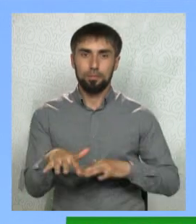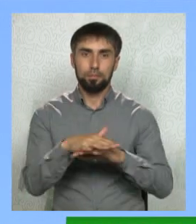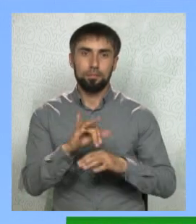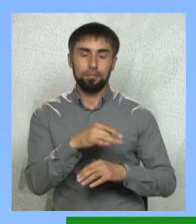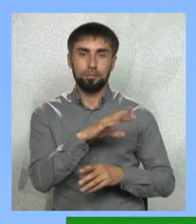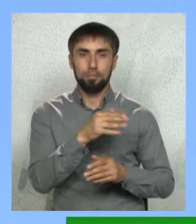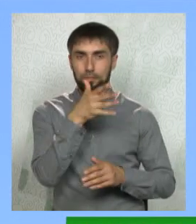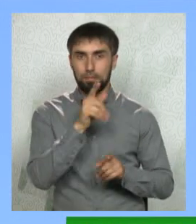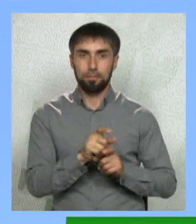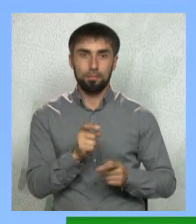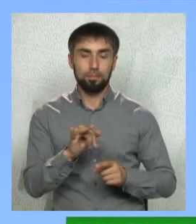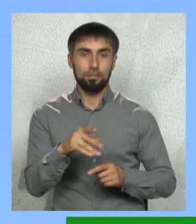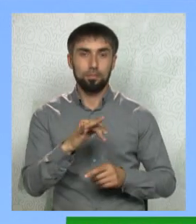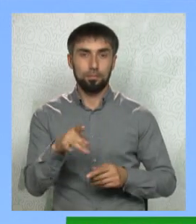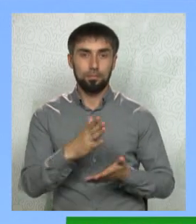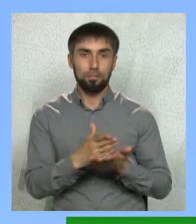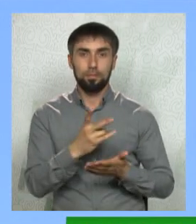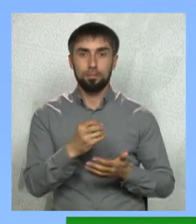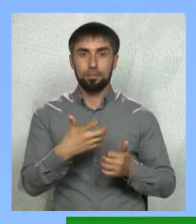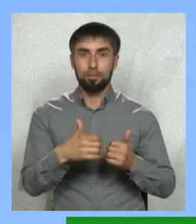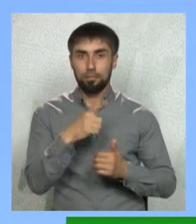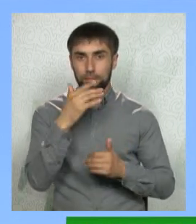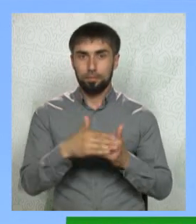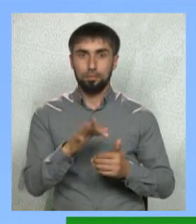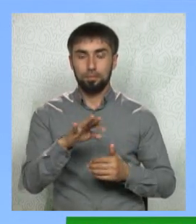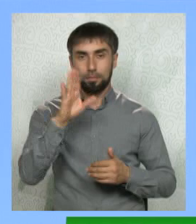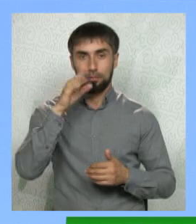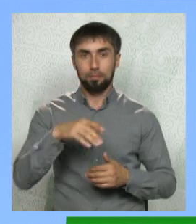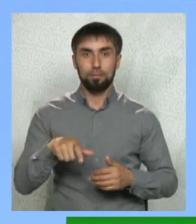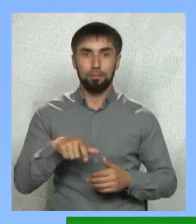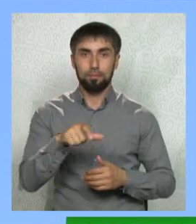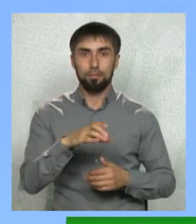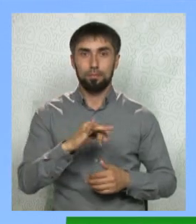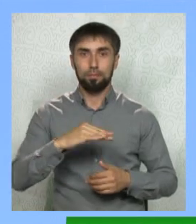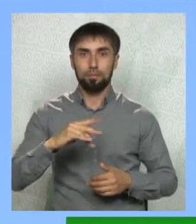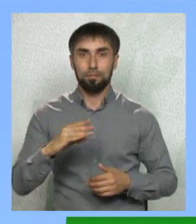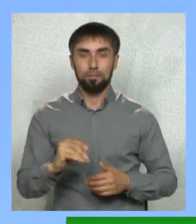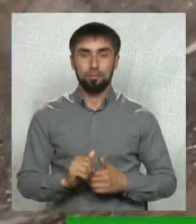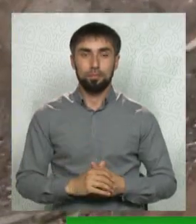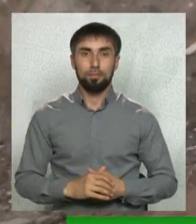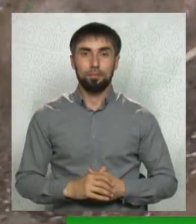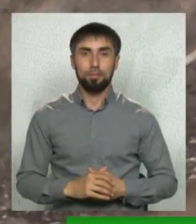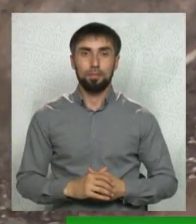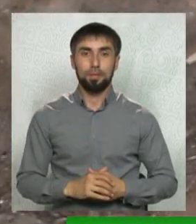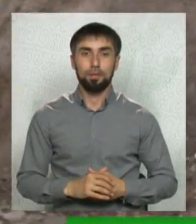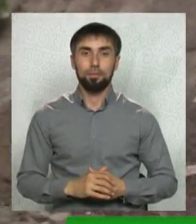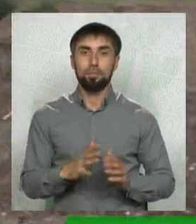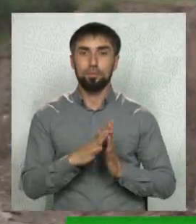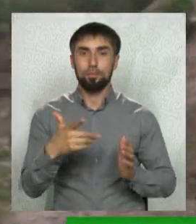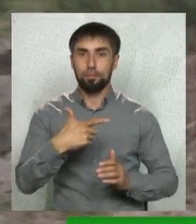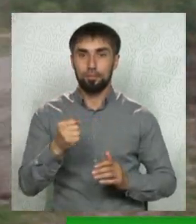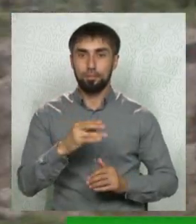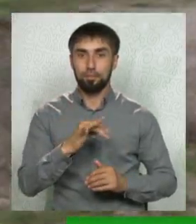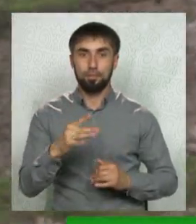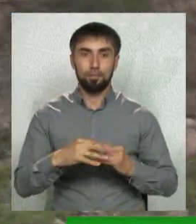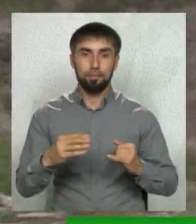еще усложняется и тем, что карьер находится в непосредственной близости от реки Сунжа. Муслим Ганиев расскажет. Более гектара